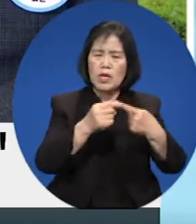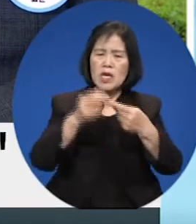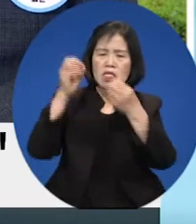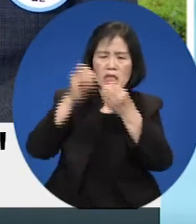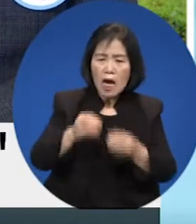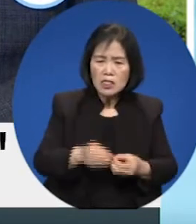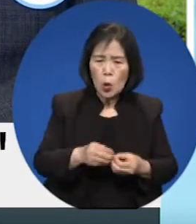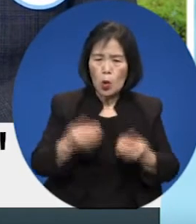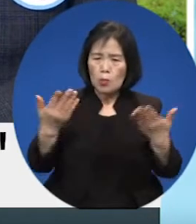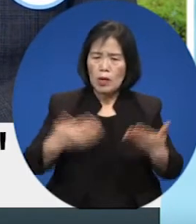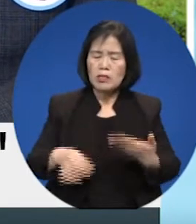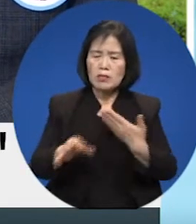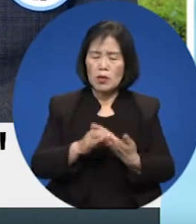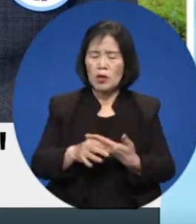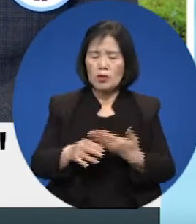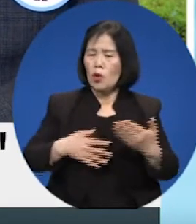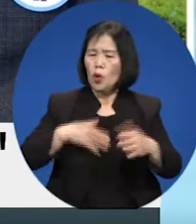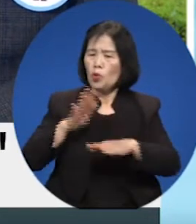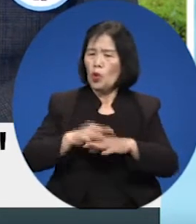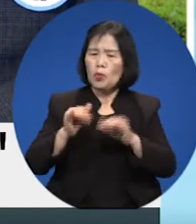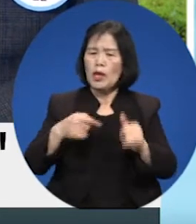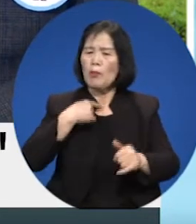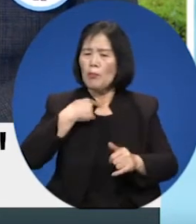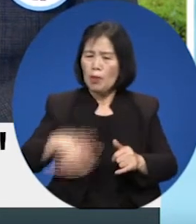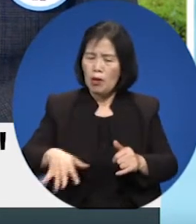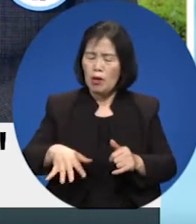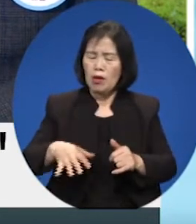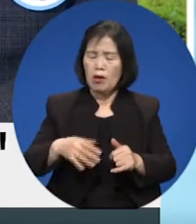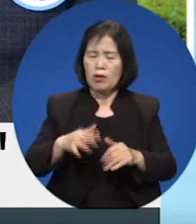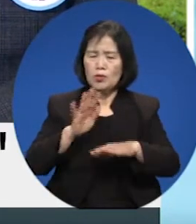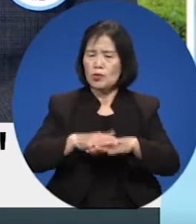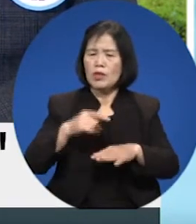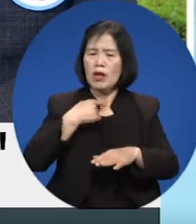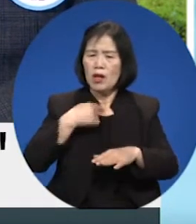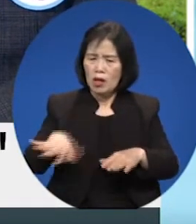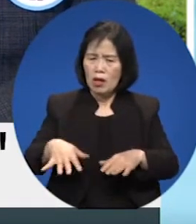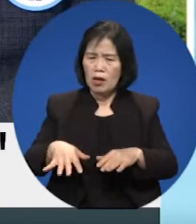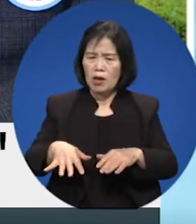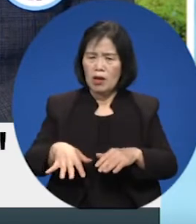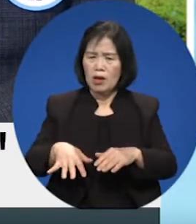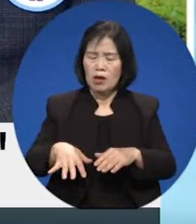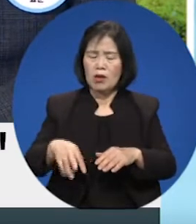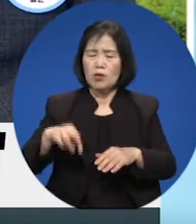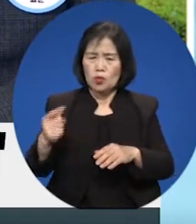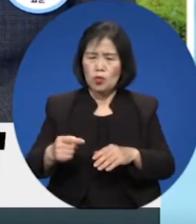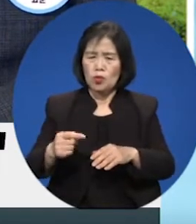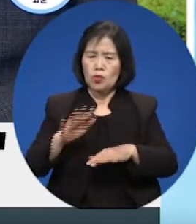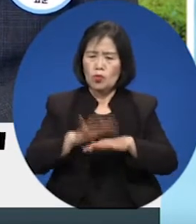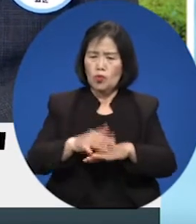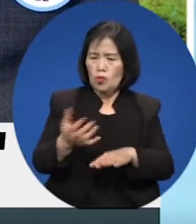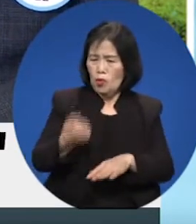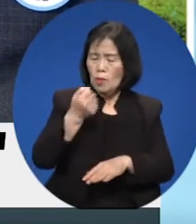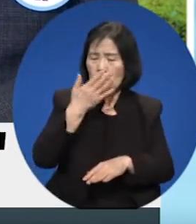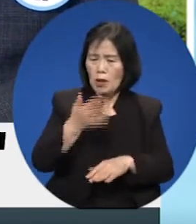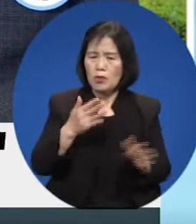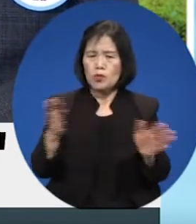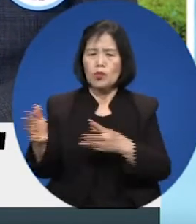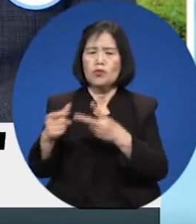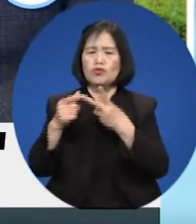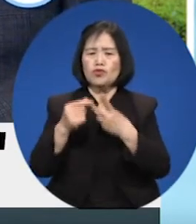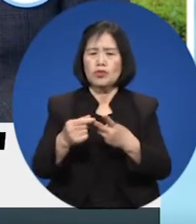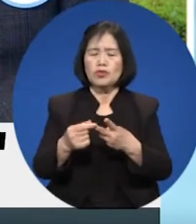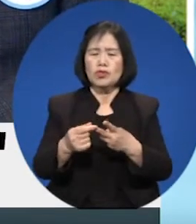아이디어도 됩니다 십 년간 어 8년이 줘 8년 이상 동 농사를 쓰면 그 다음에 농사를 안 저도 농지를 가질 수 있습니다 4 그 다음에